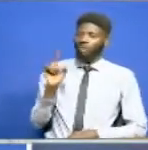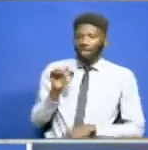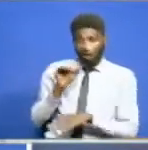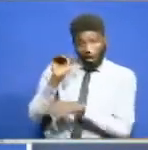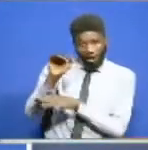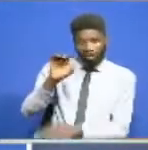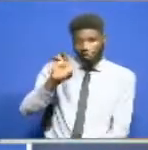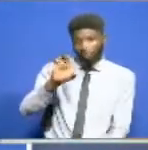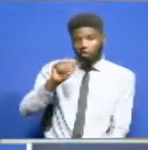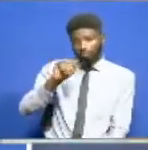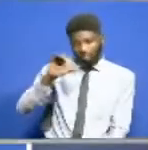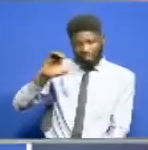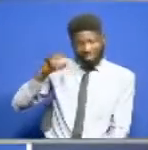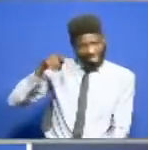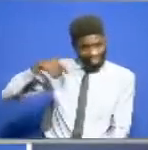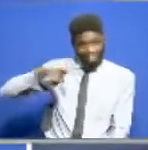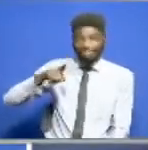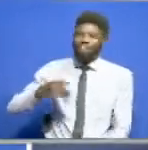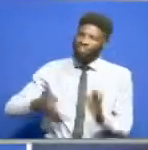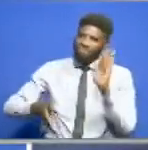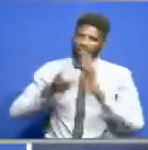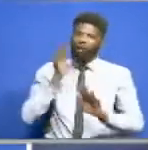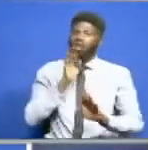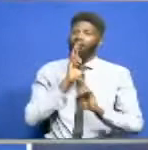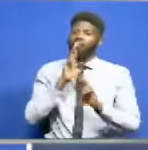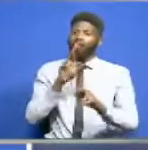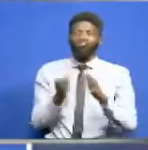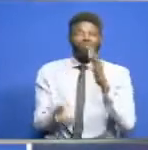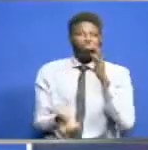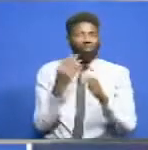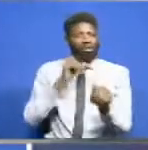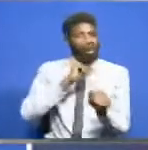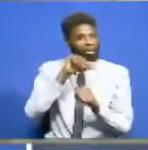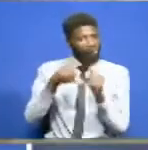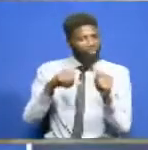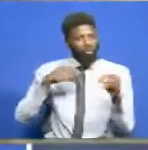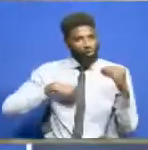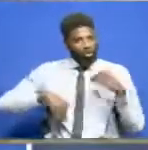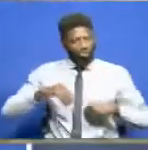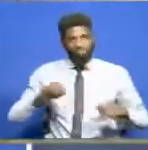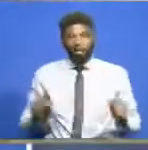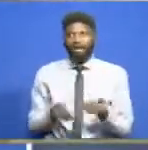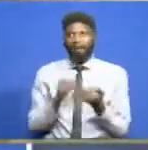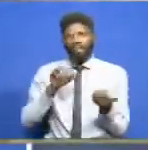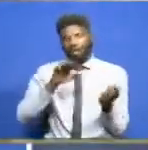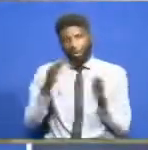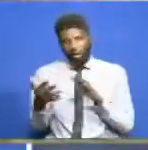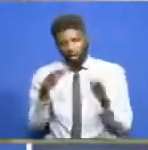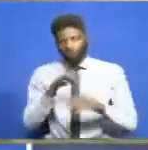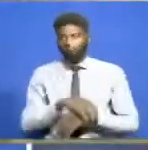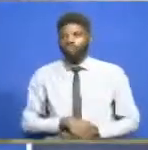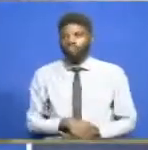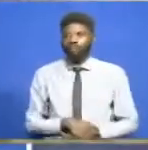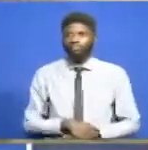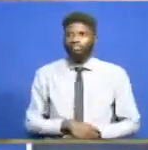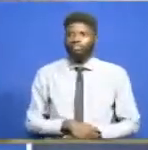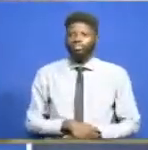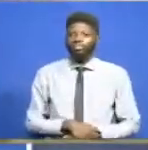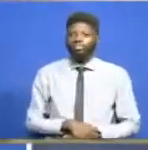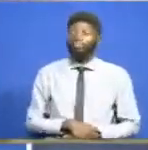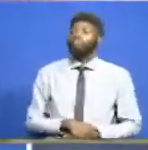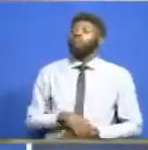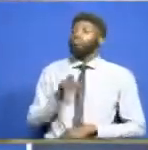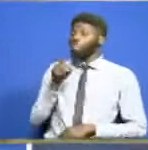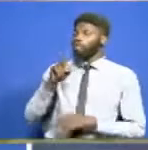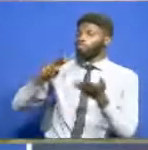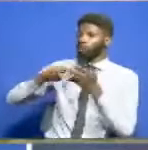EACC kuharakisha kutolewa kwa ripoti kuhusu madai ya ufisadi. The project can be completed. Many of our stadiums